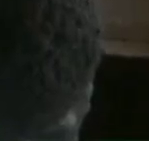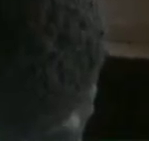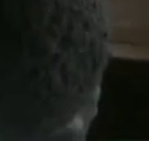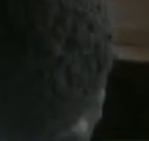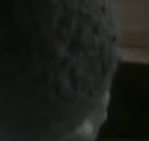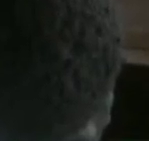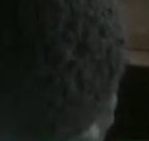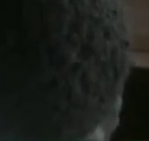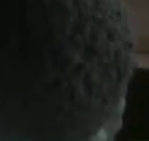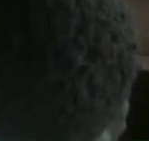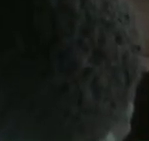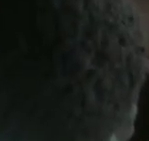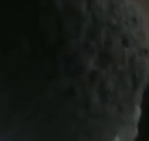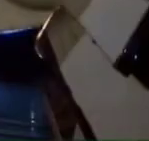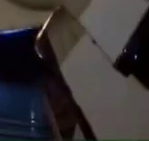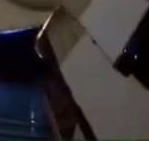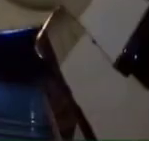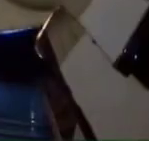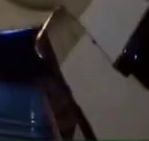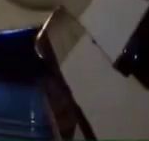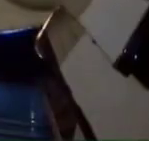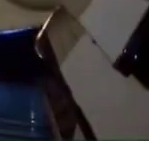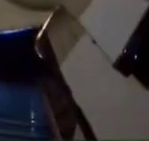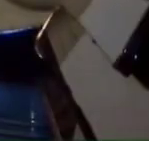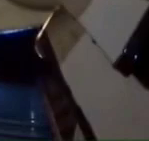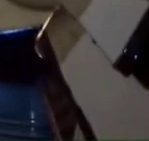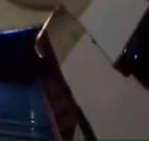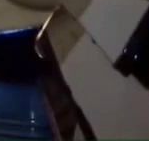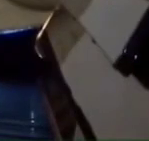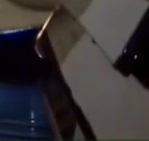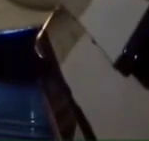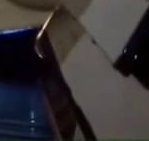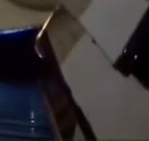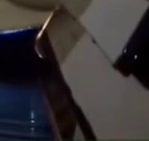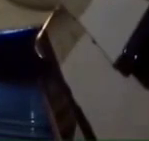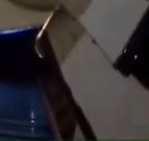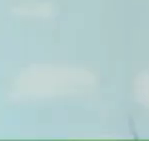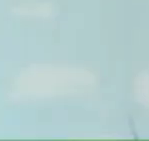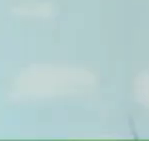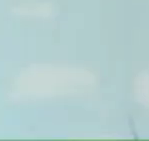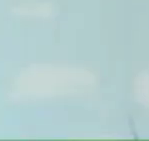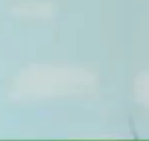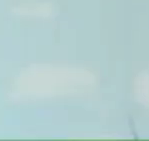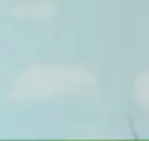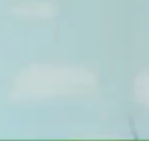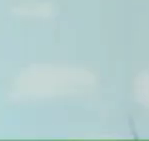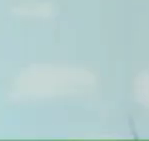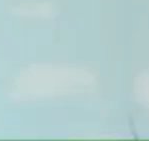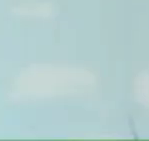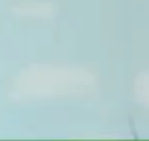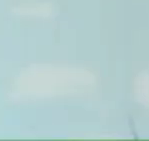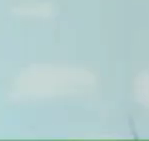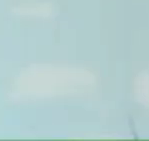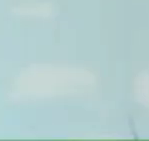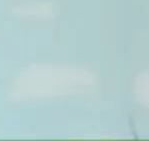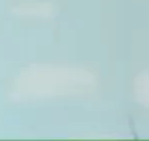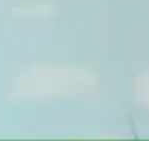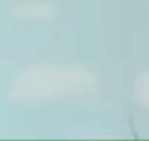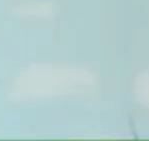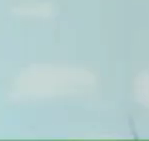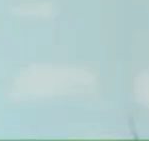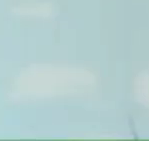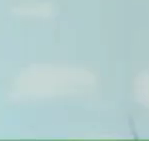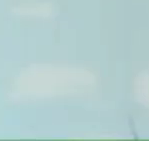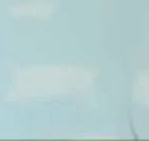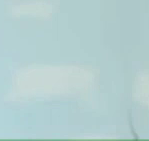berat, sementara mereka juga kondisi ekonominya semakin melemah. Saya kira itu sangat penting dalam upaya